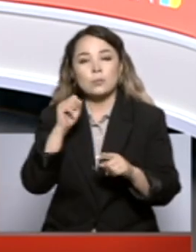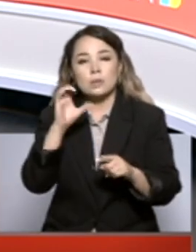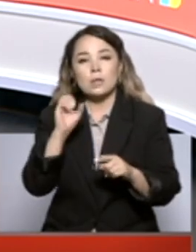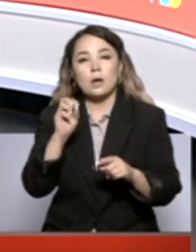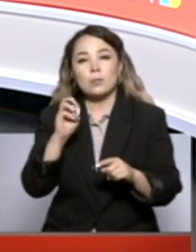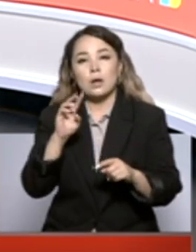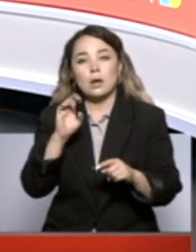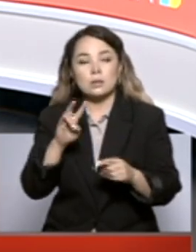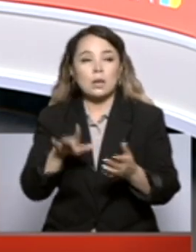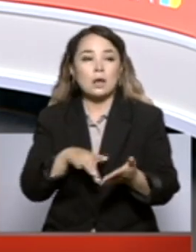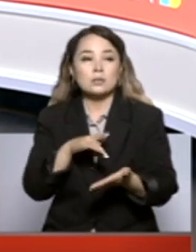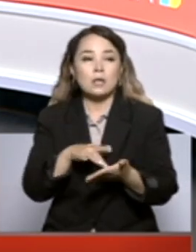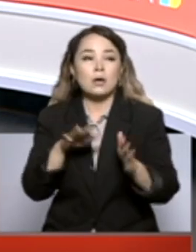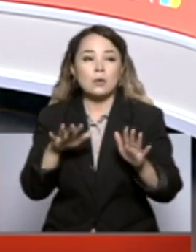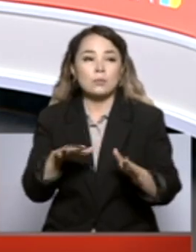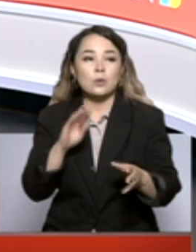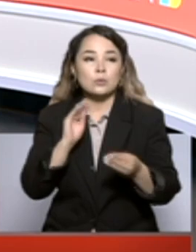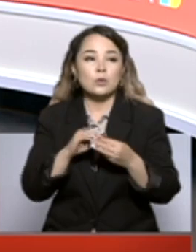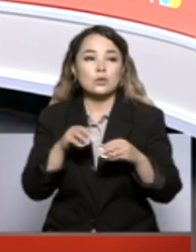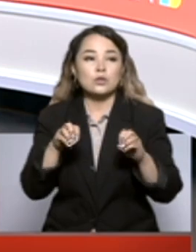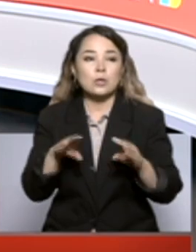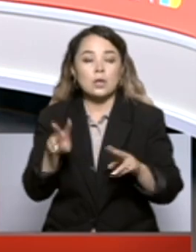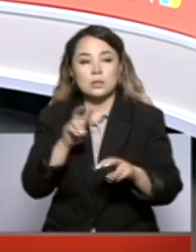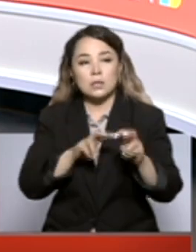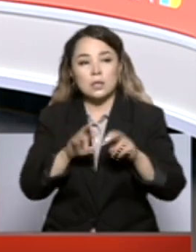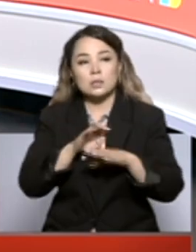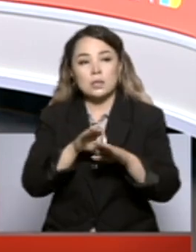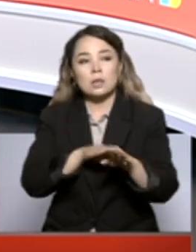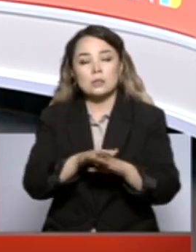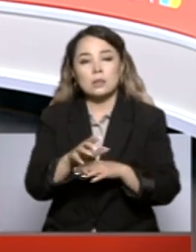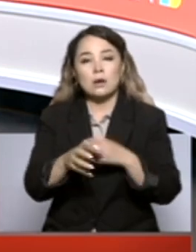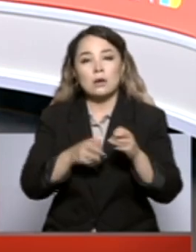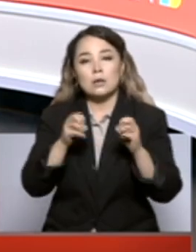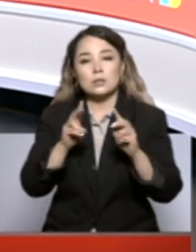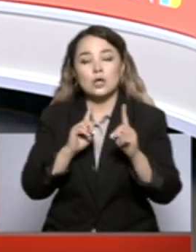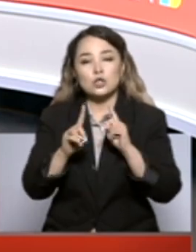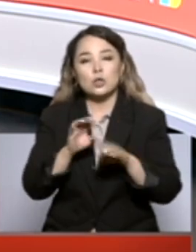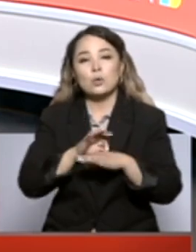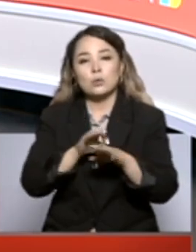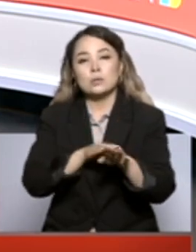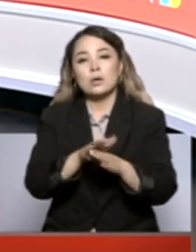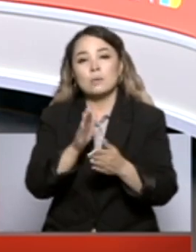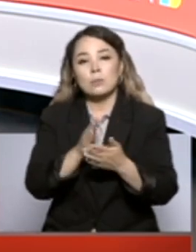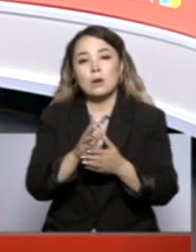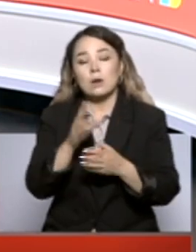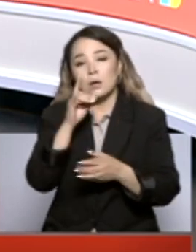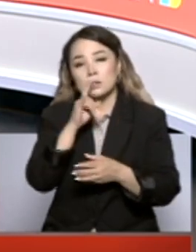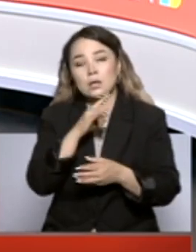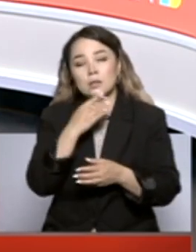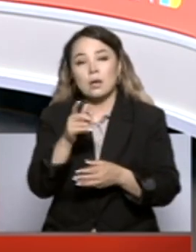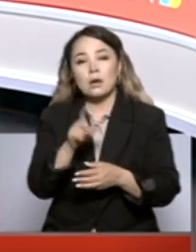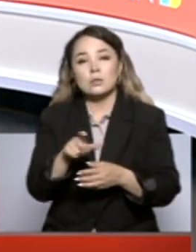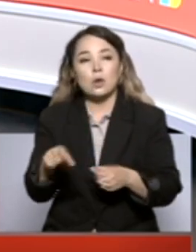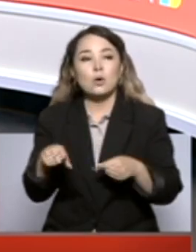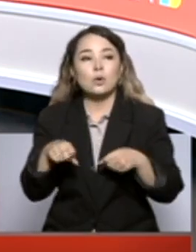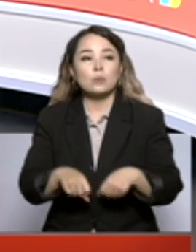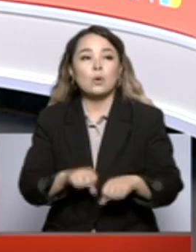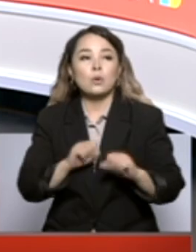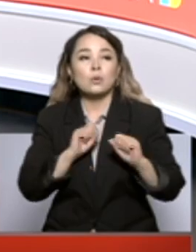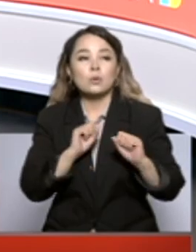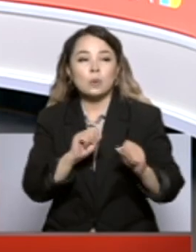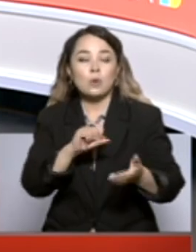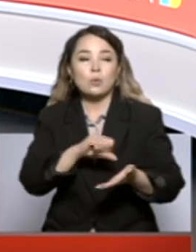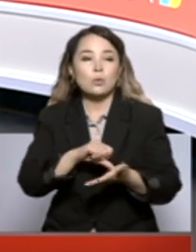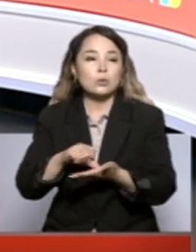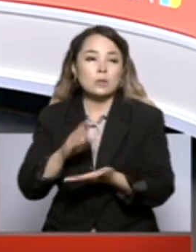Самарқан қаласында осы мәселенің тұрақты шешімдерін іздеуге арналған халықаралық жиын өтті. Оған Қазақстаннан адам құқығын қорғау бойынша